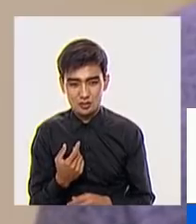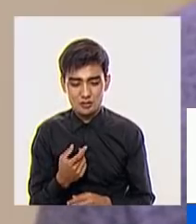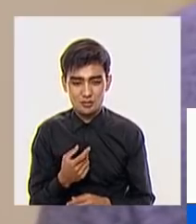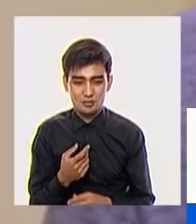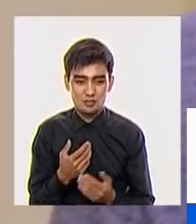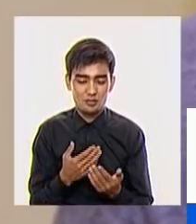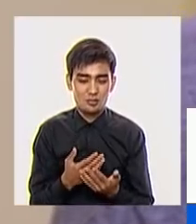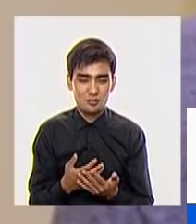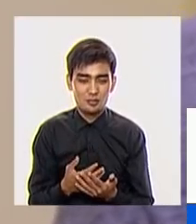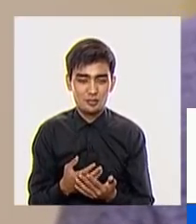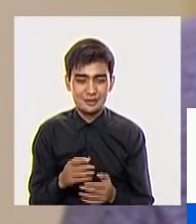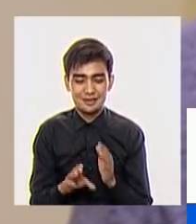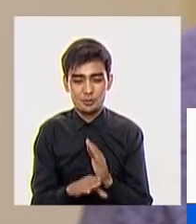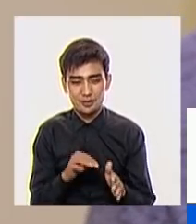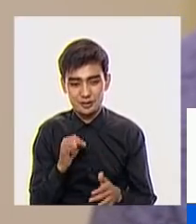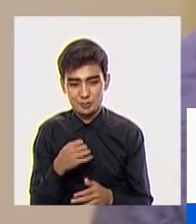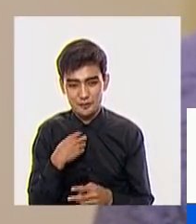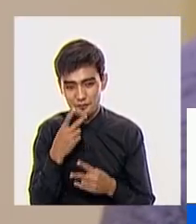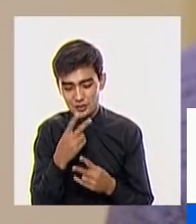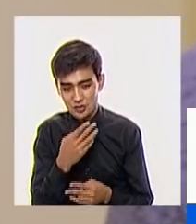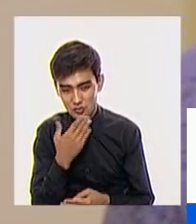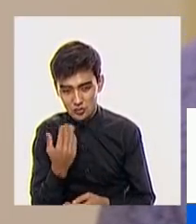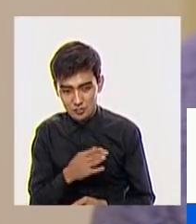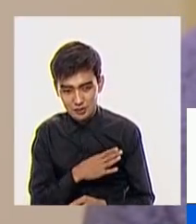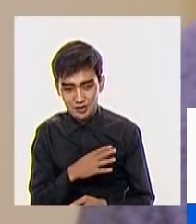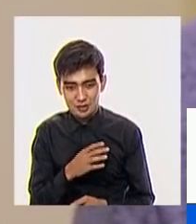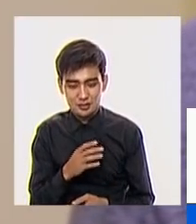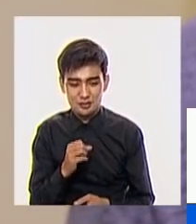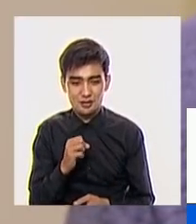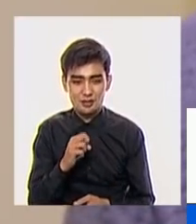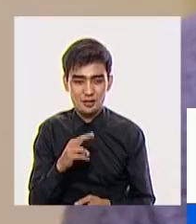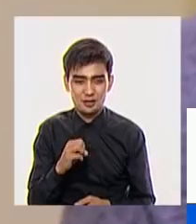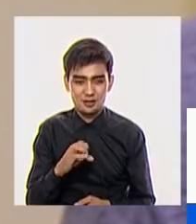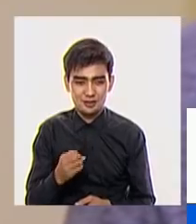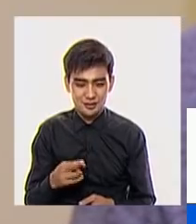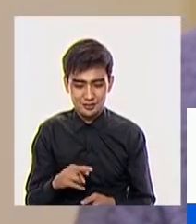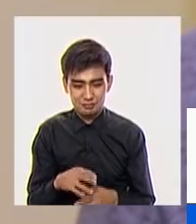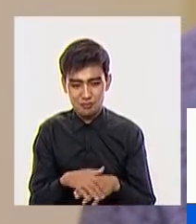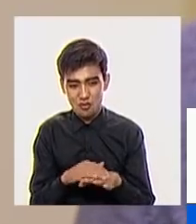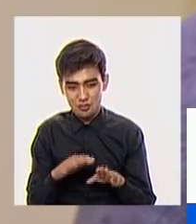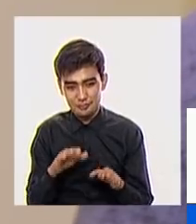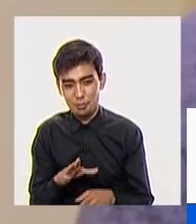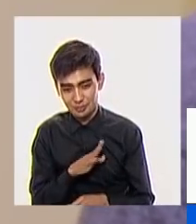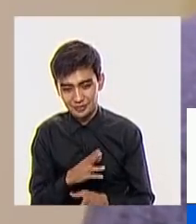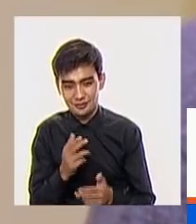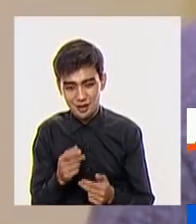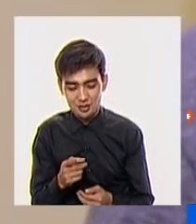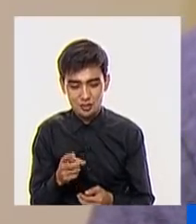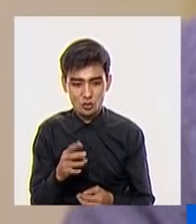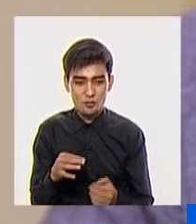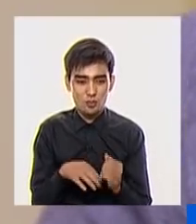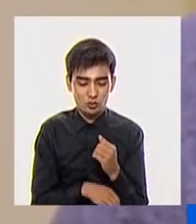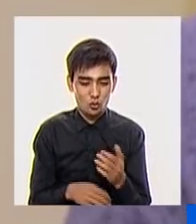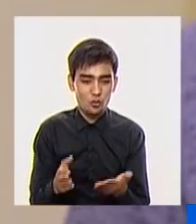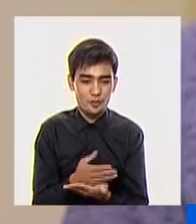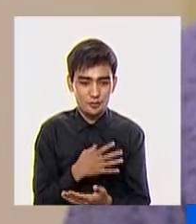подвозов избирателей. Мы не видели какой-то агитации массовой на участках, кое-где было, но все это убирали